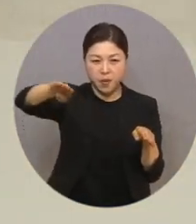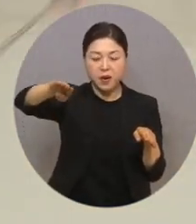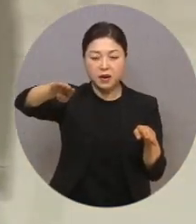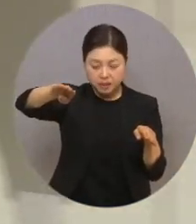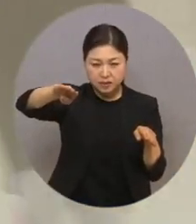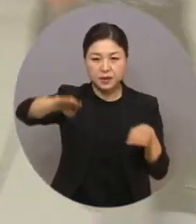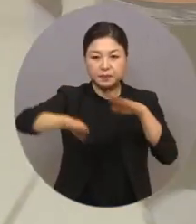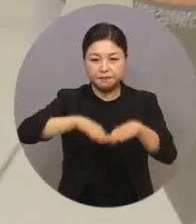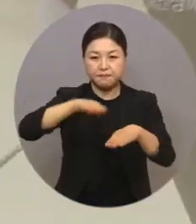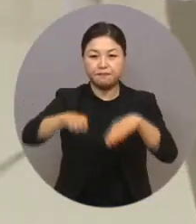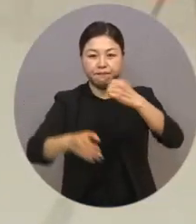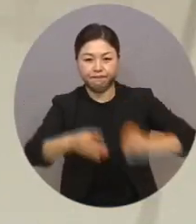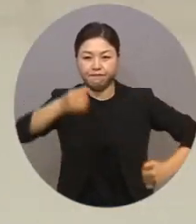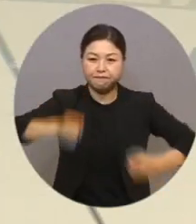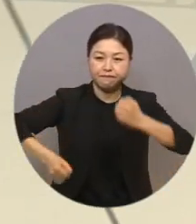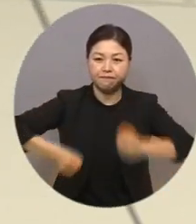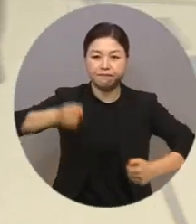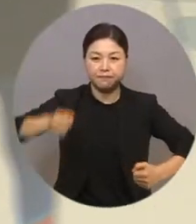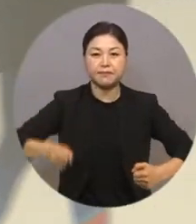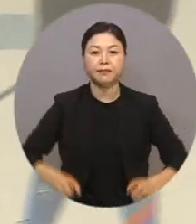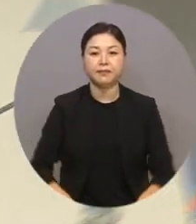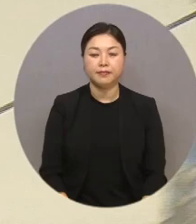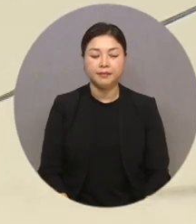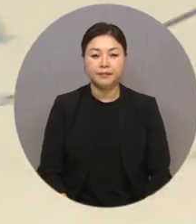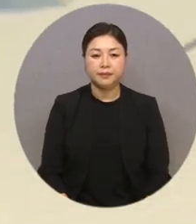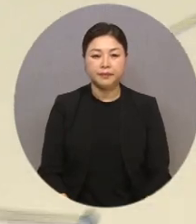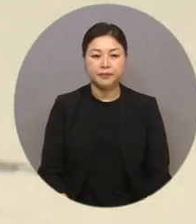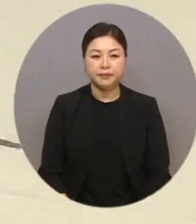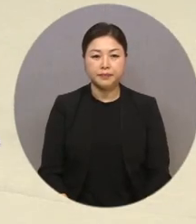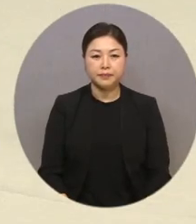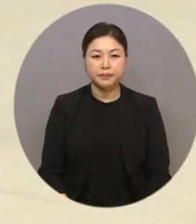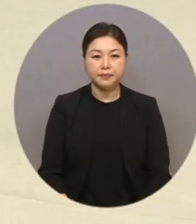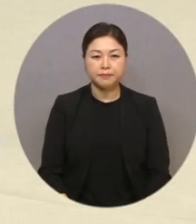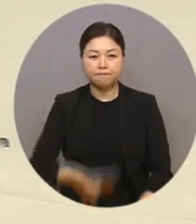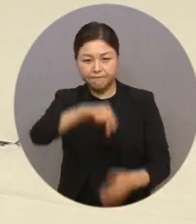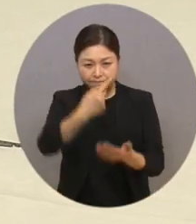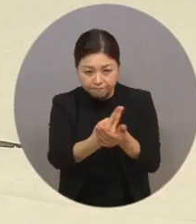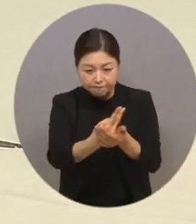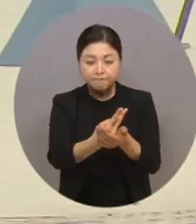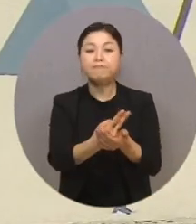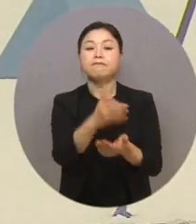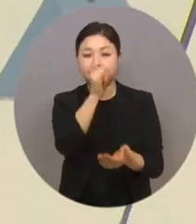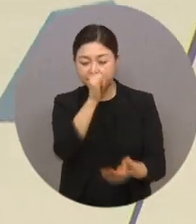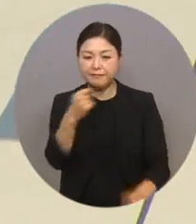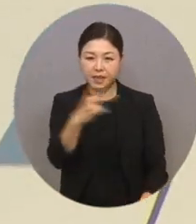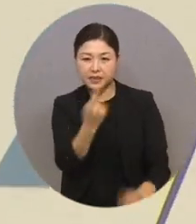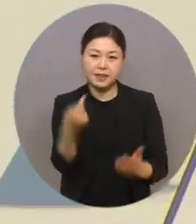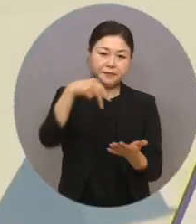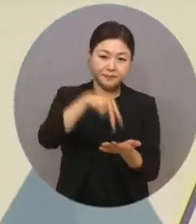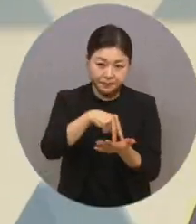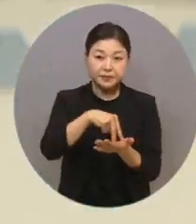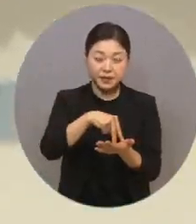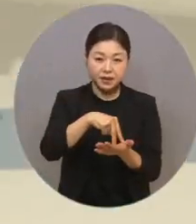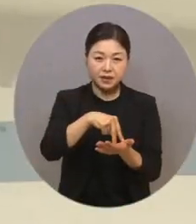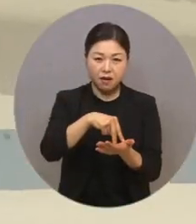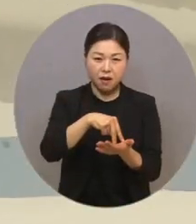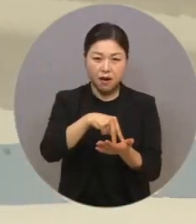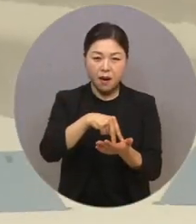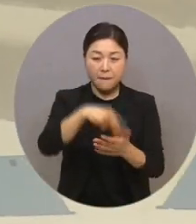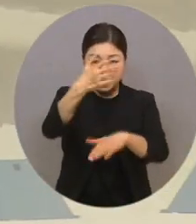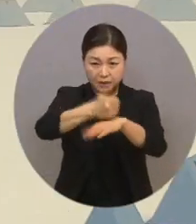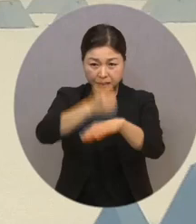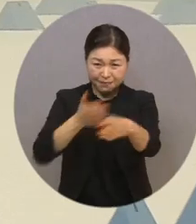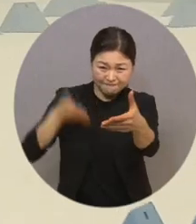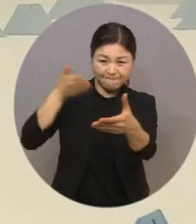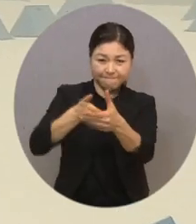차근차근 밟아 나갑니다 넘어지기도 하지만 다시 한번 일어나 끝까지 완주합니다